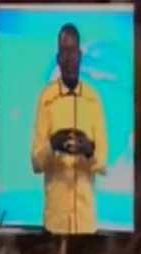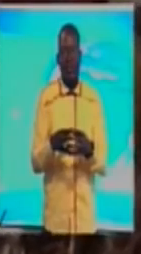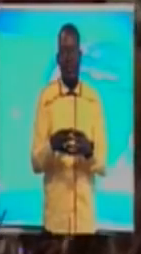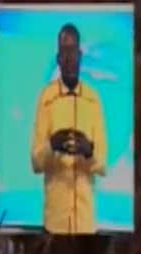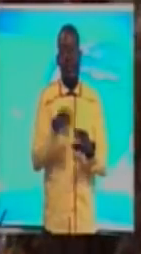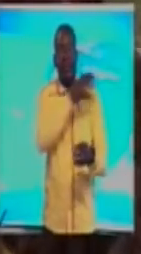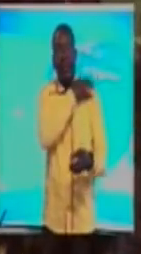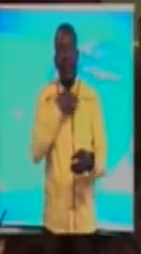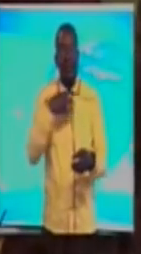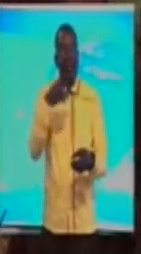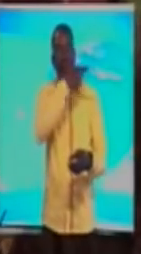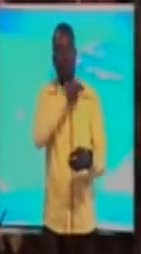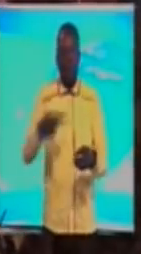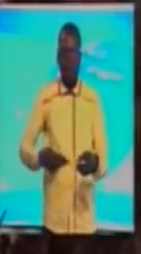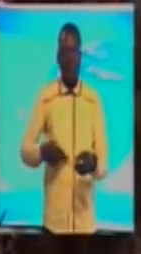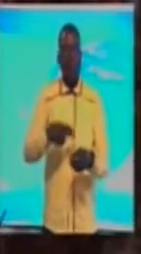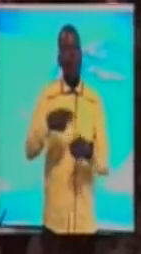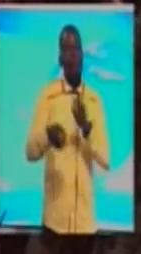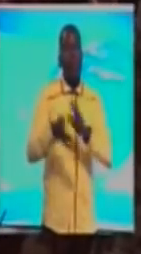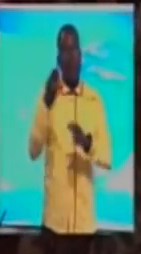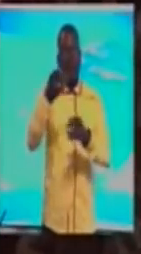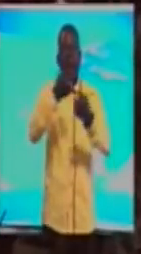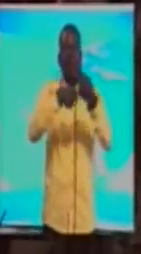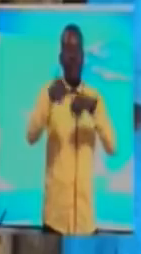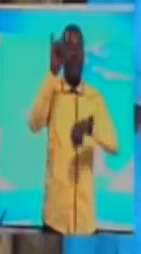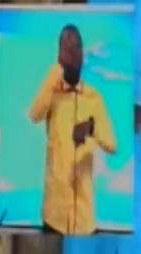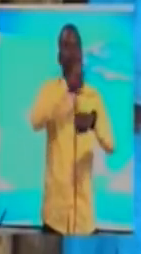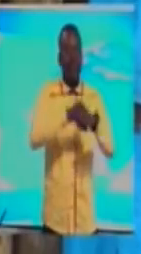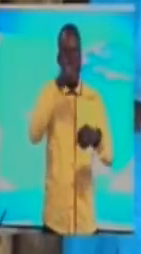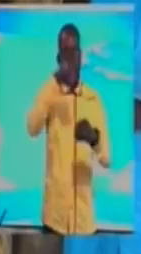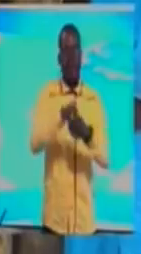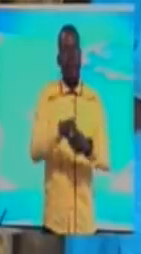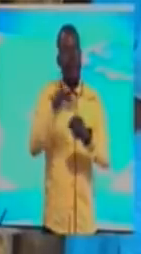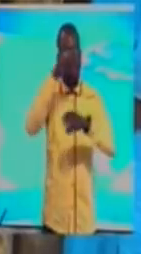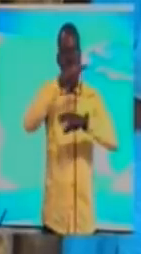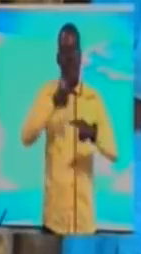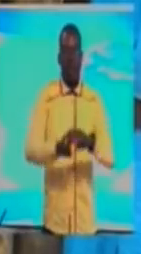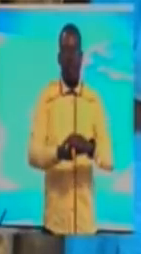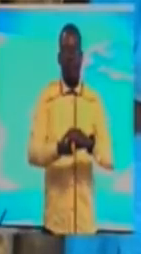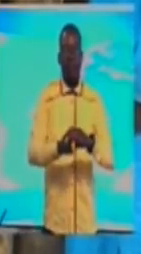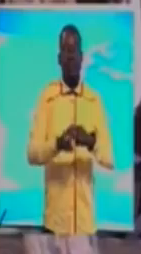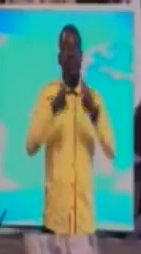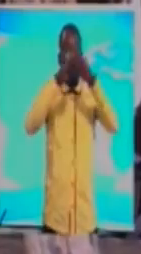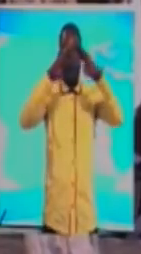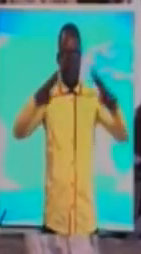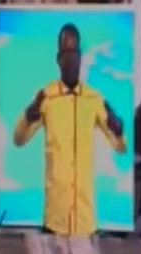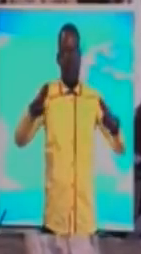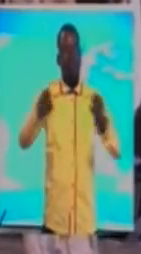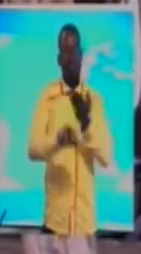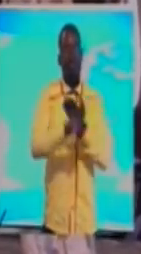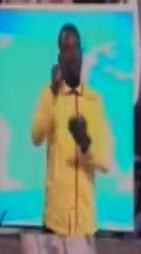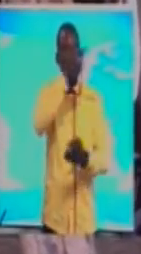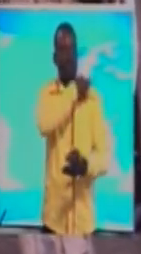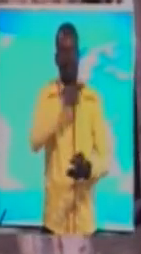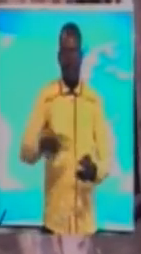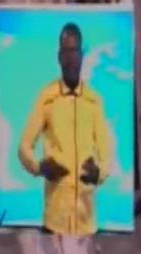Puis, le Dima retourne au palais avant de revenir s'installer dans cette forteresse, le hangar, symbole du royaume. Et